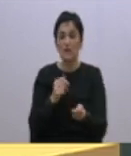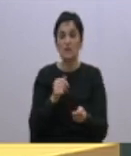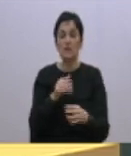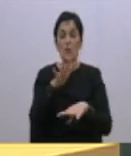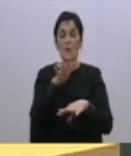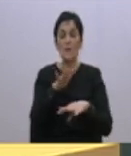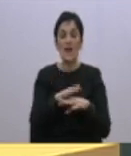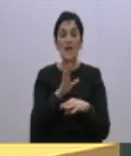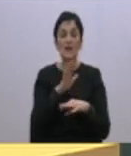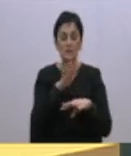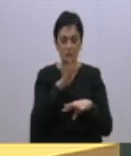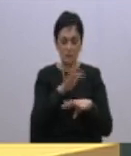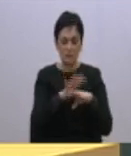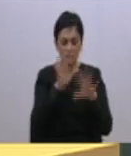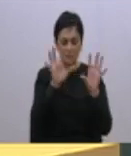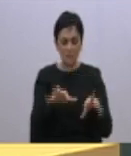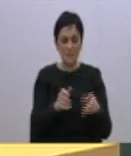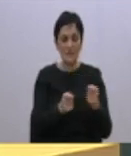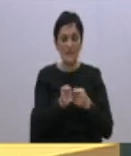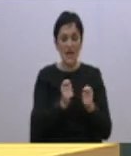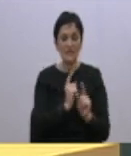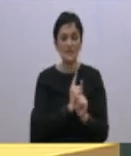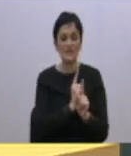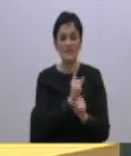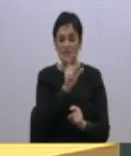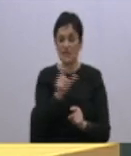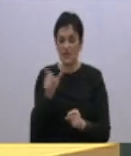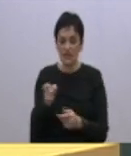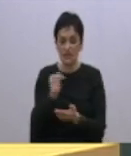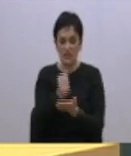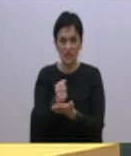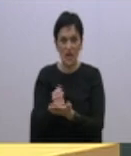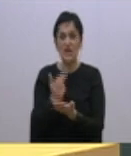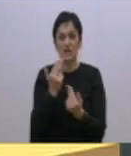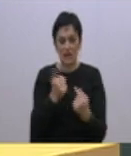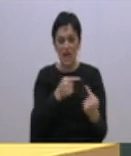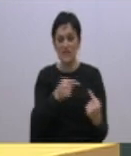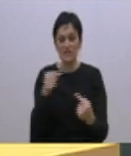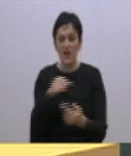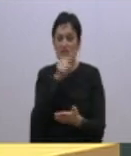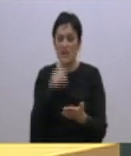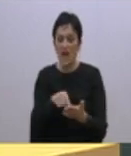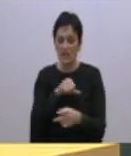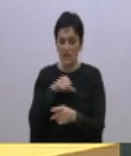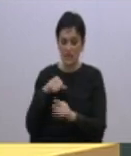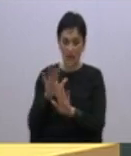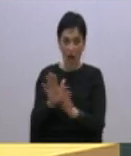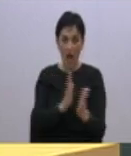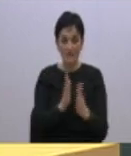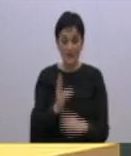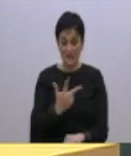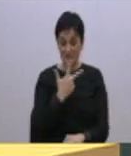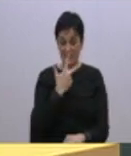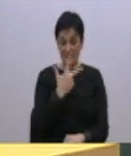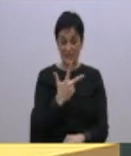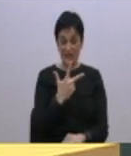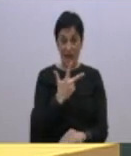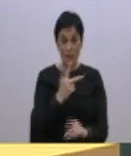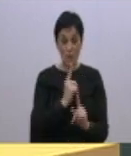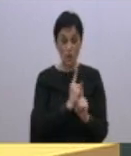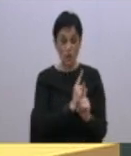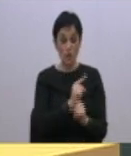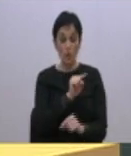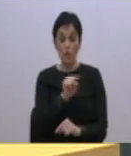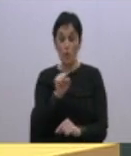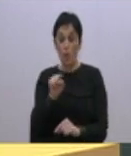prezidents viceprezidentebis kandidatebi da tavad gansazuron sva sakitxebi. Așa că am sami muadgili din Romeli da ikneba